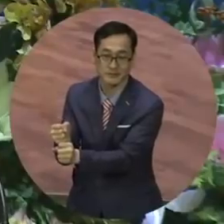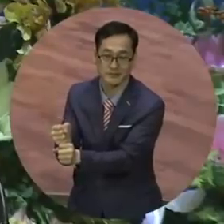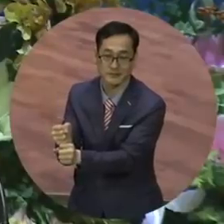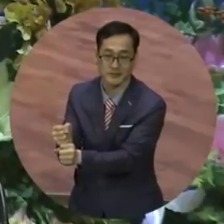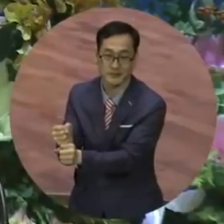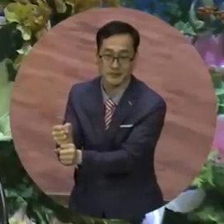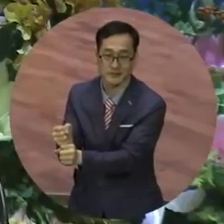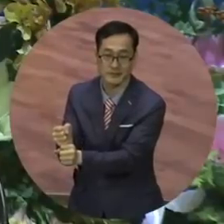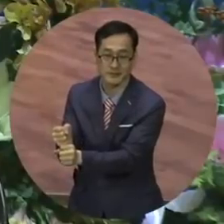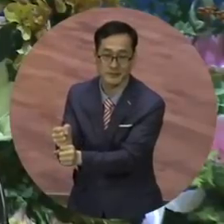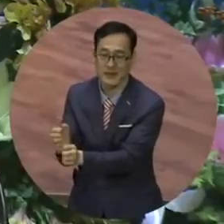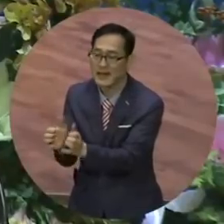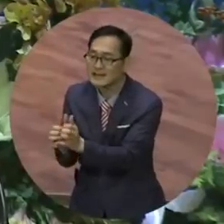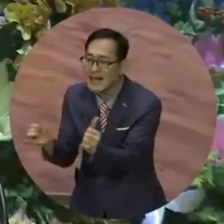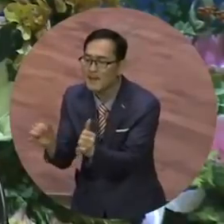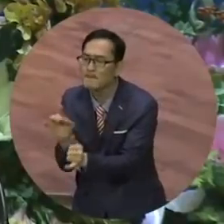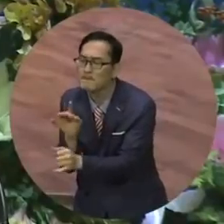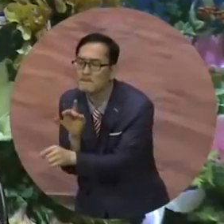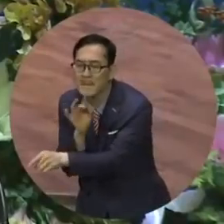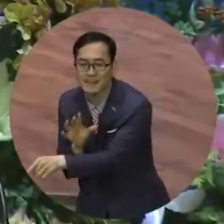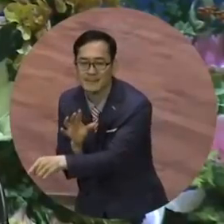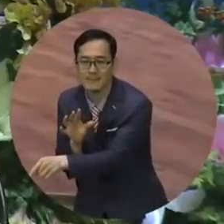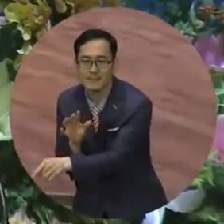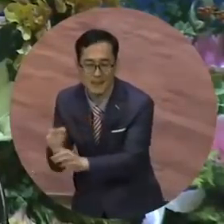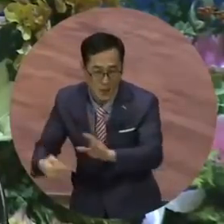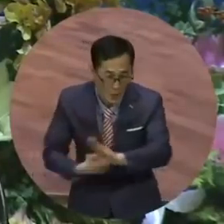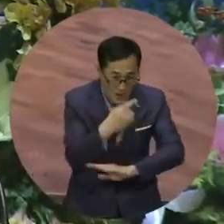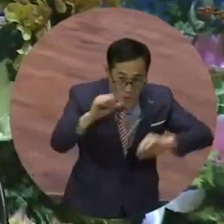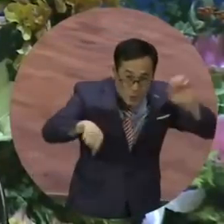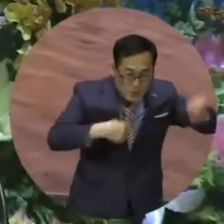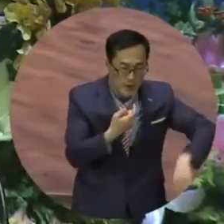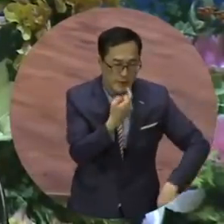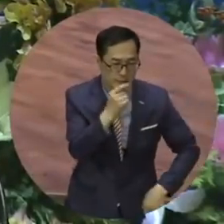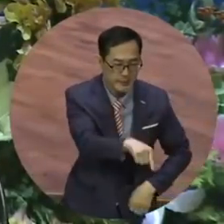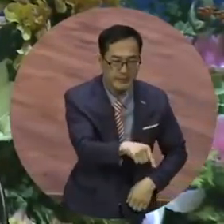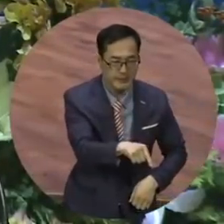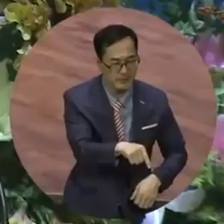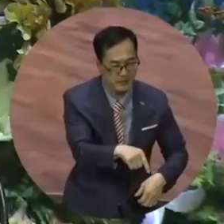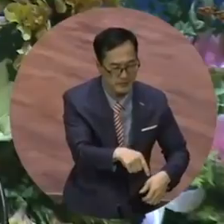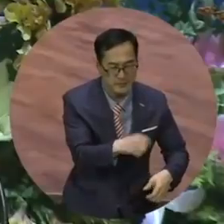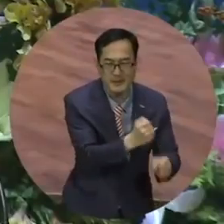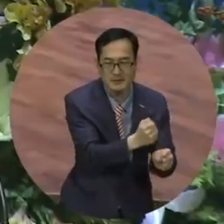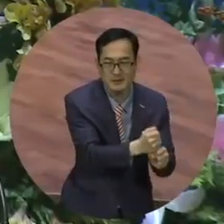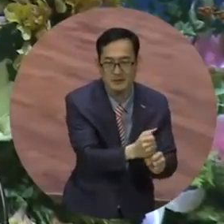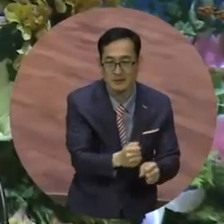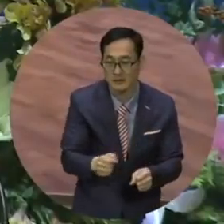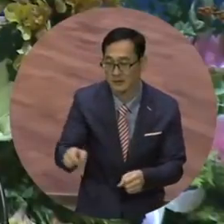그것도 유일하게 인간만 하나님의 형상, 하나님 영이세요. 안 보이세요?